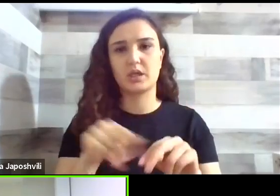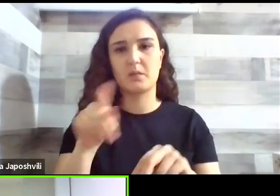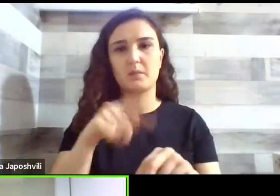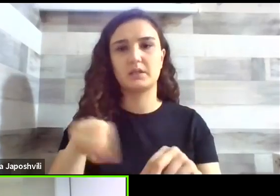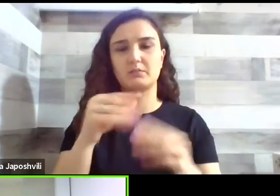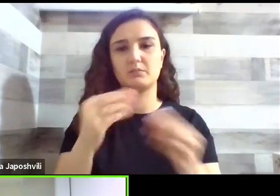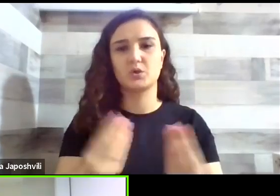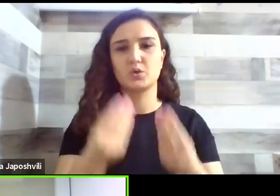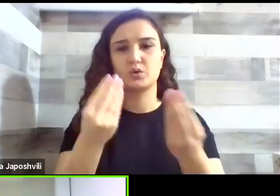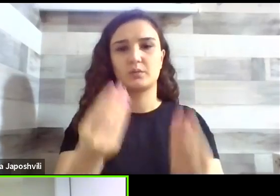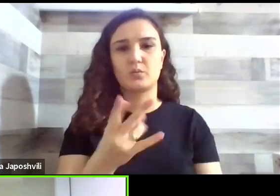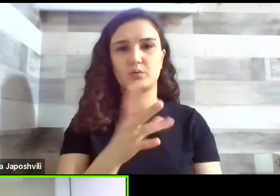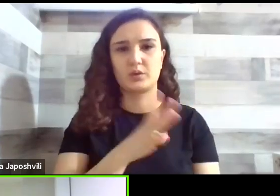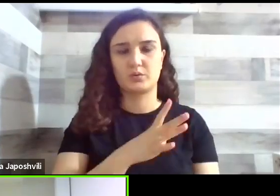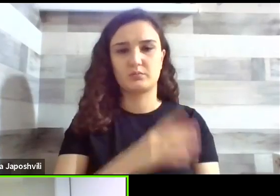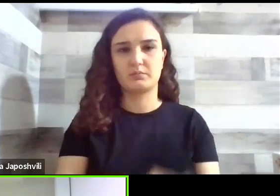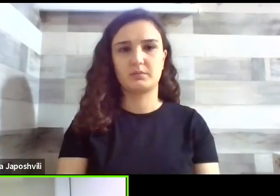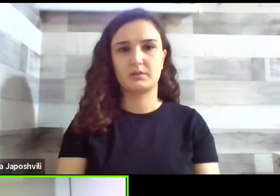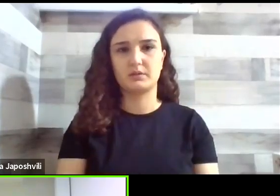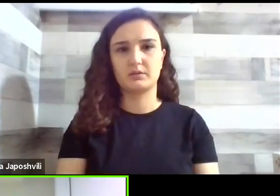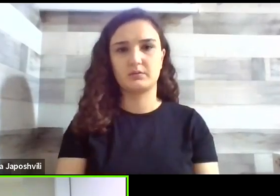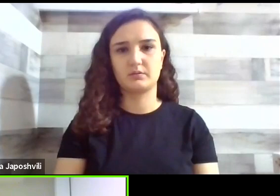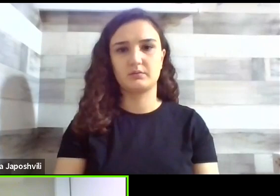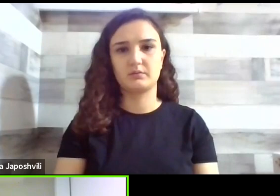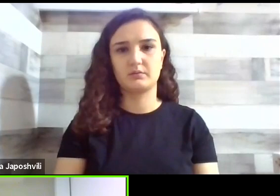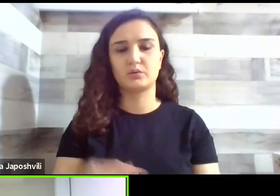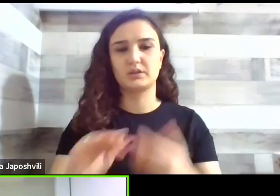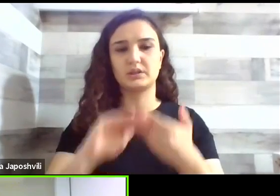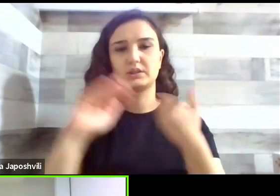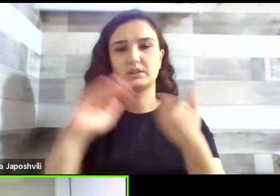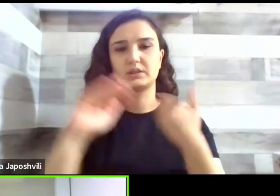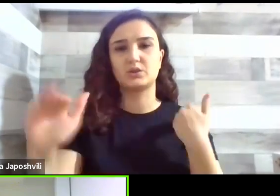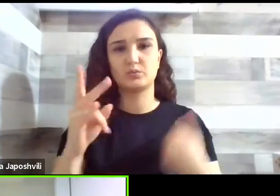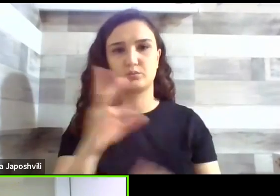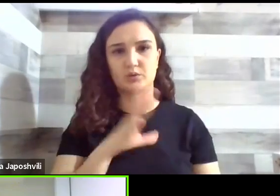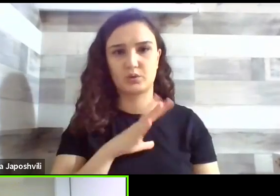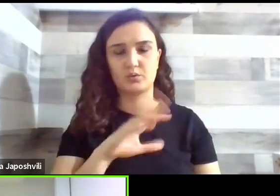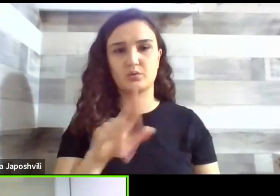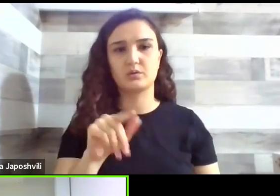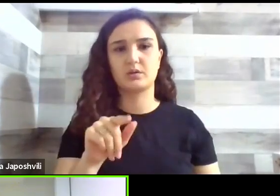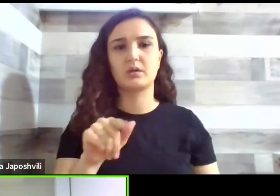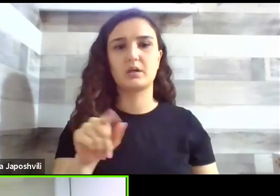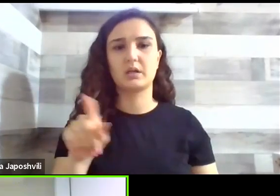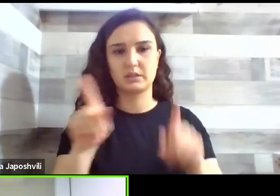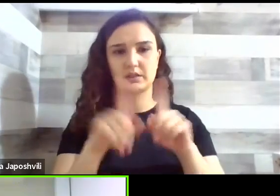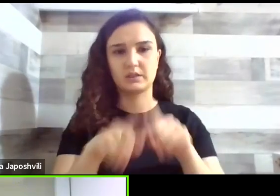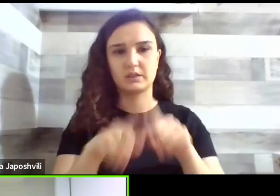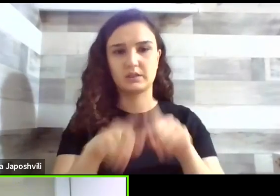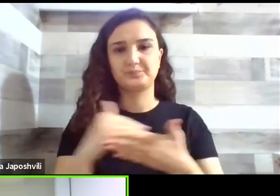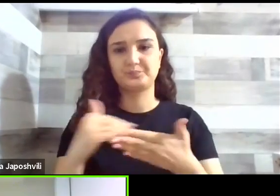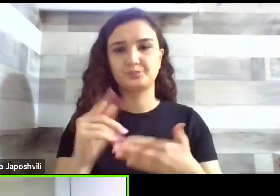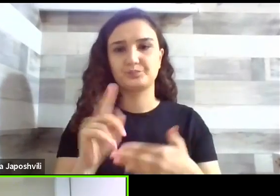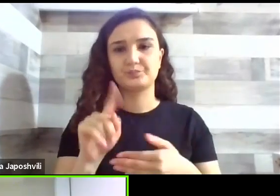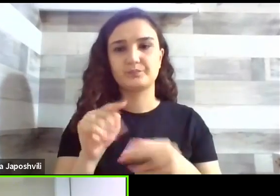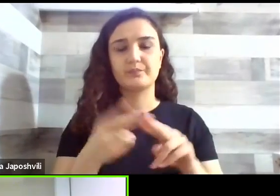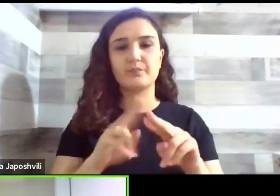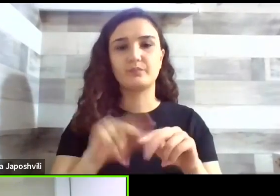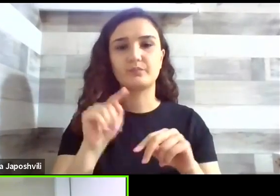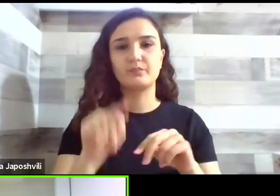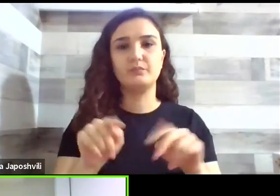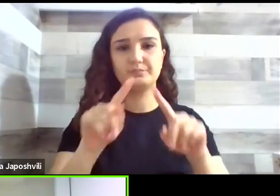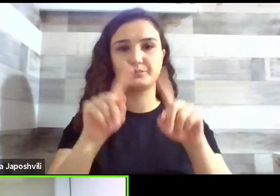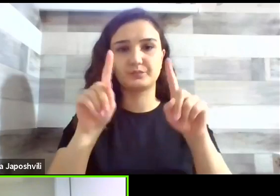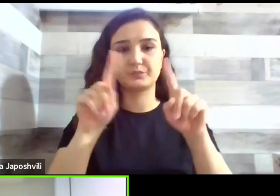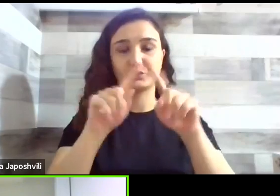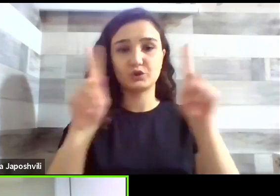მიწოდება მოხდეს უკვე დისტანციური ფორმით, ხო? და ასევე ხაზს გავუსვამ, რომ ეს ჩარჩო,